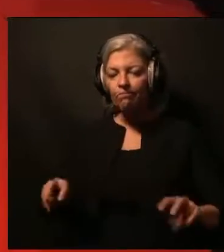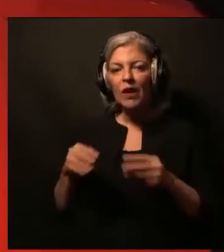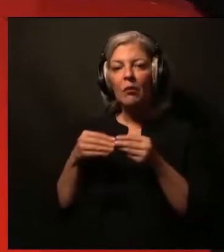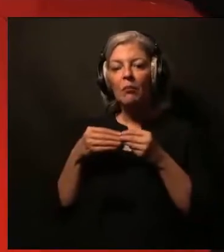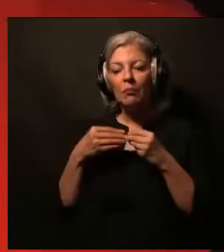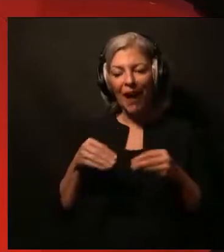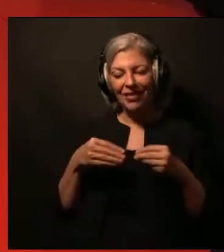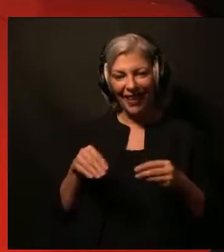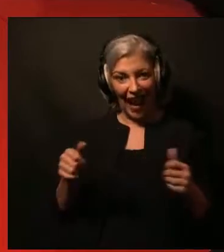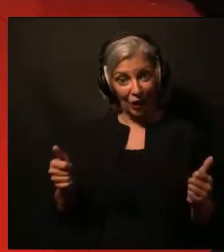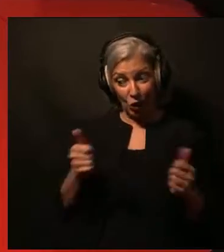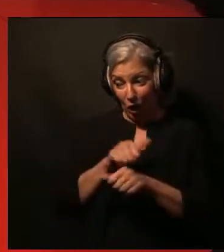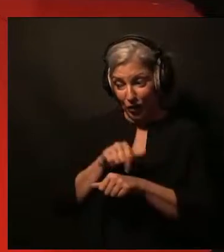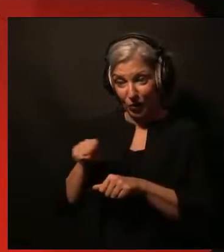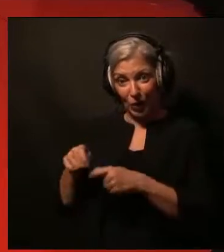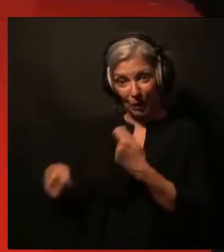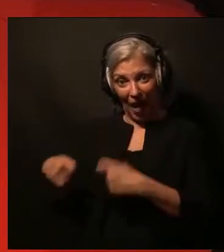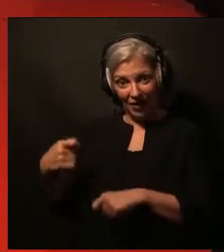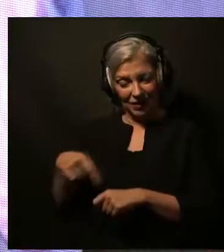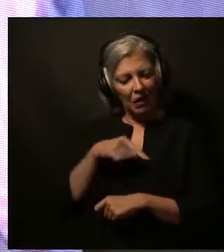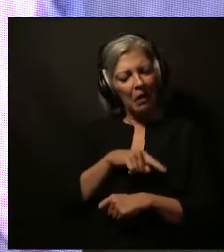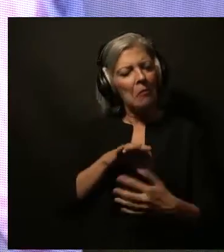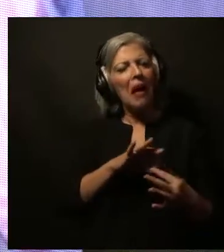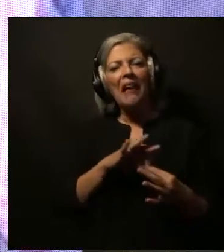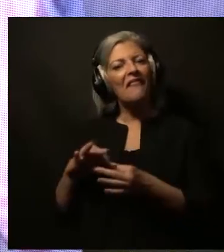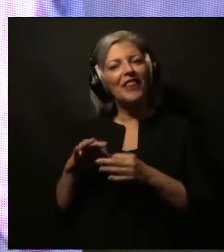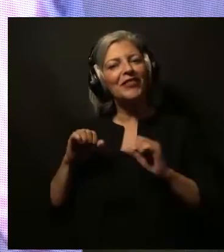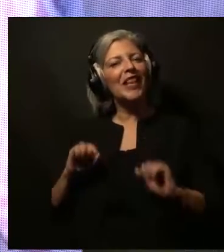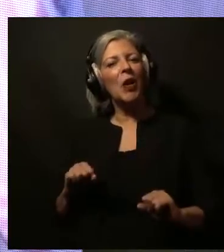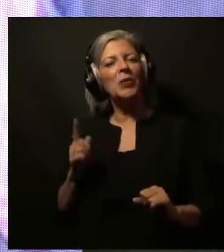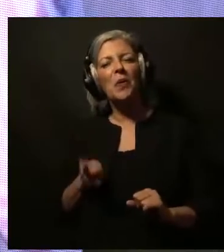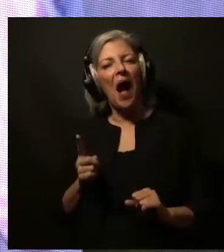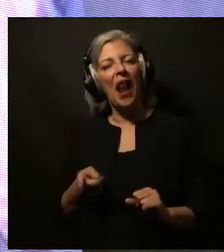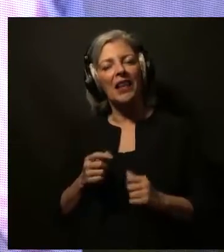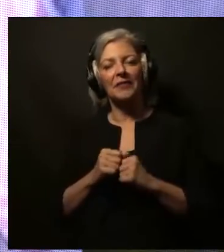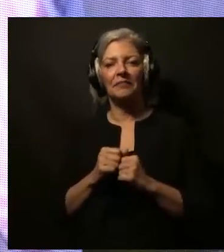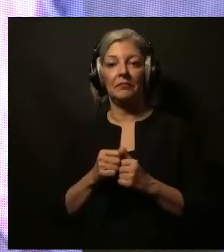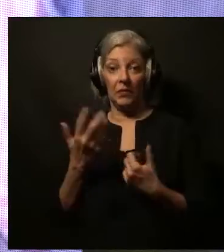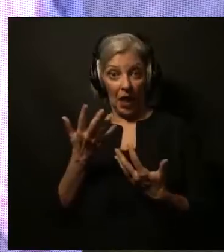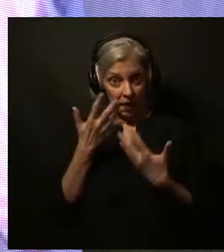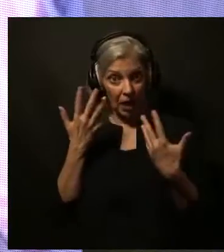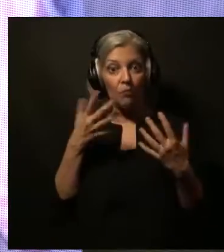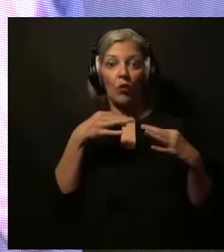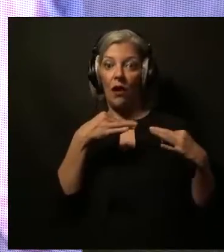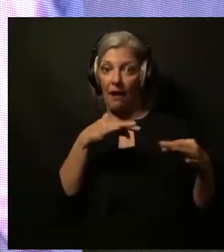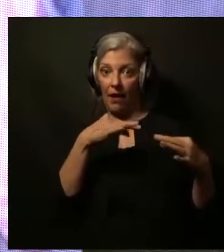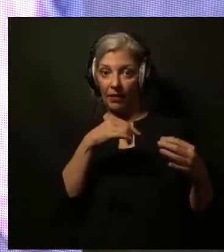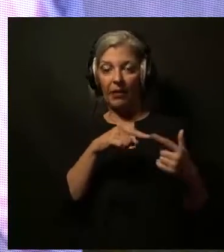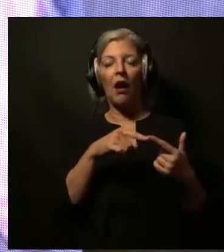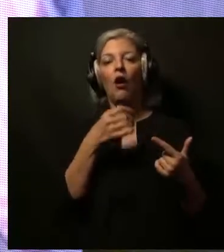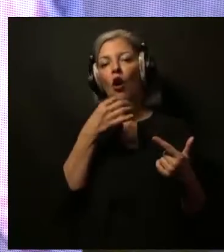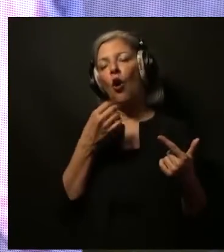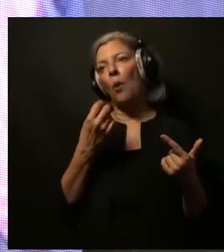sostituire la plastica sulla nostra salute e stiamo parlando della Carta delle